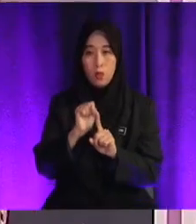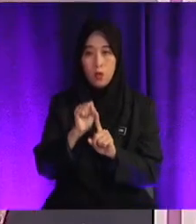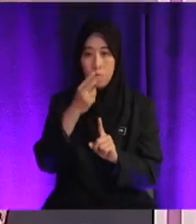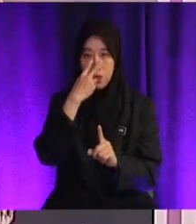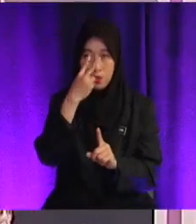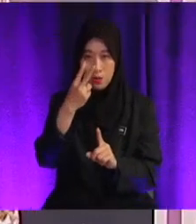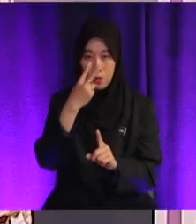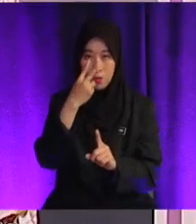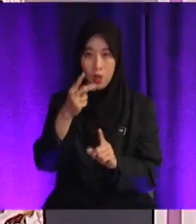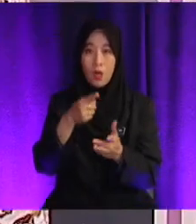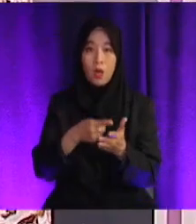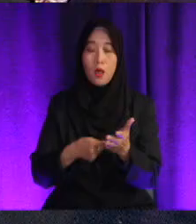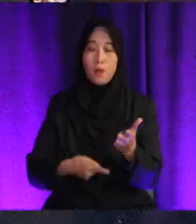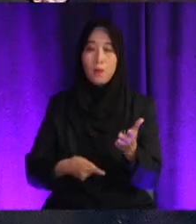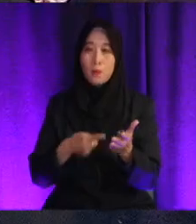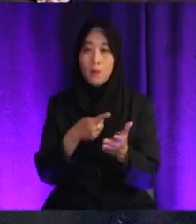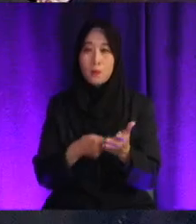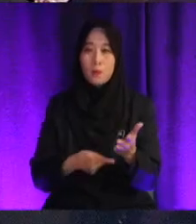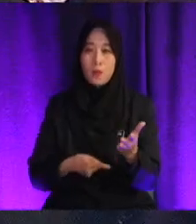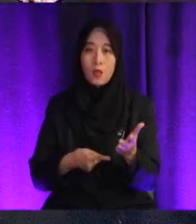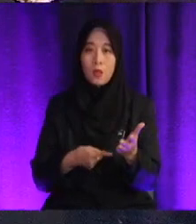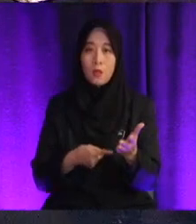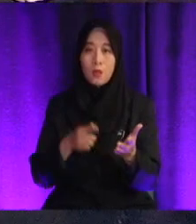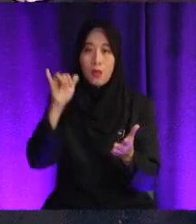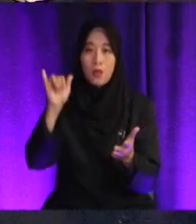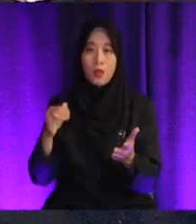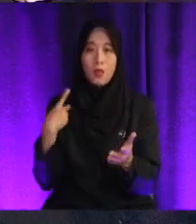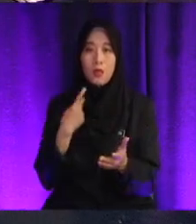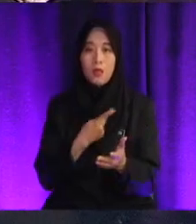Cuci mata, cikgu? Cuci mata dengan benda-benda ilmiah.